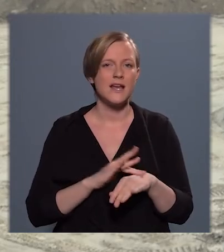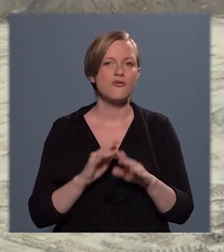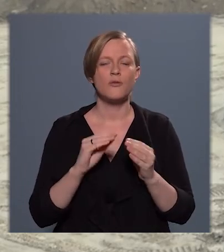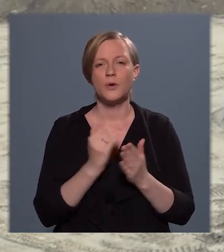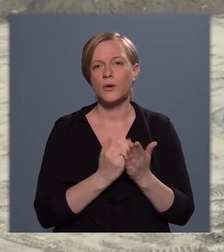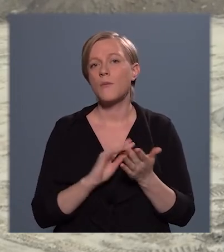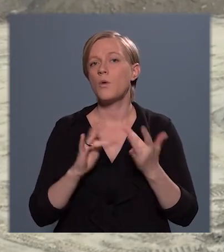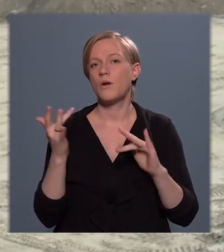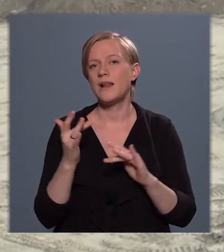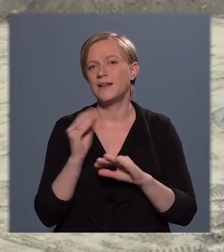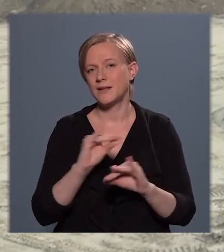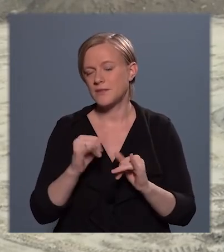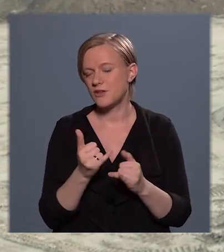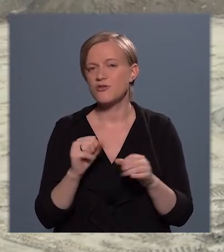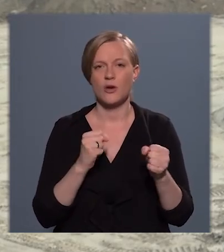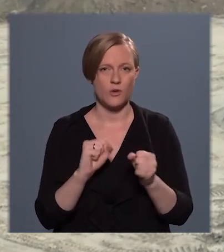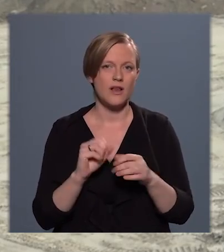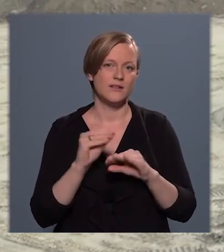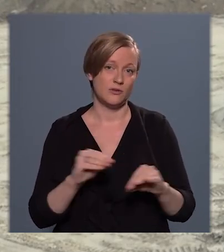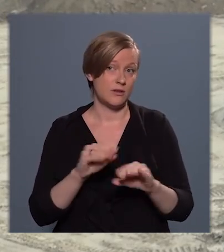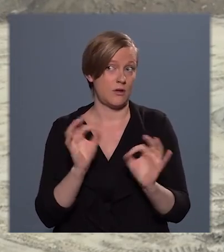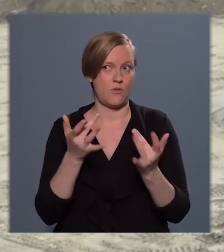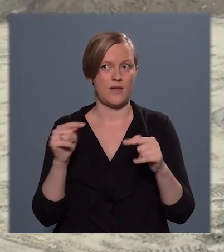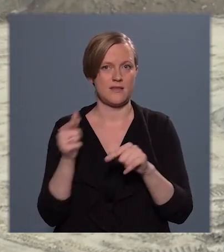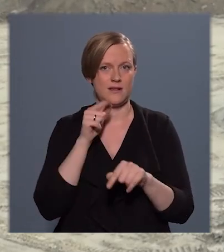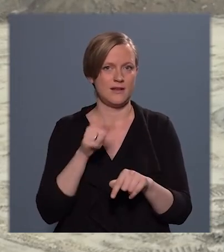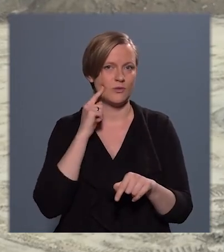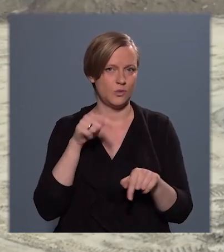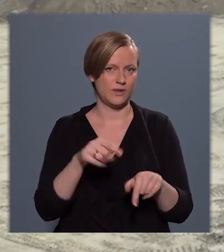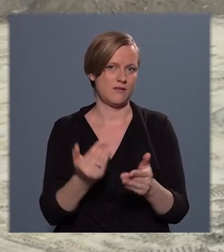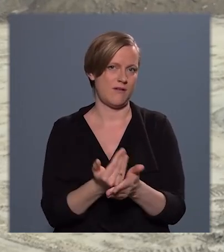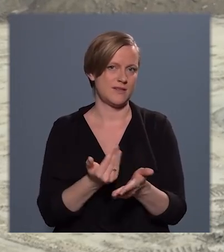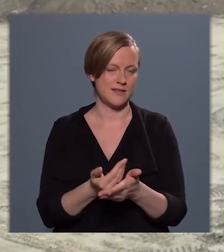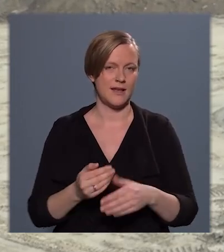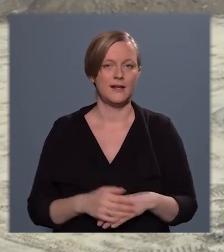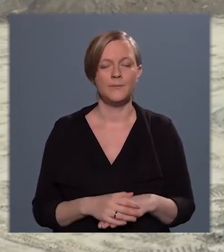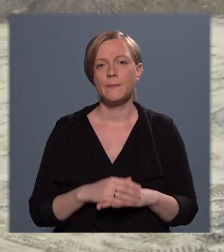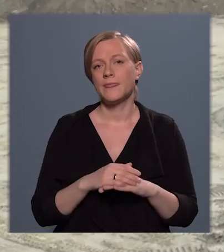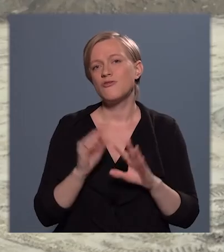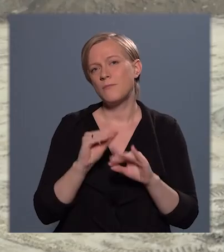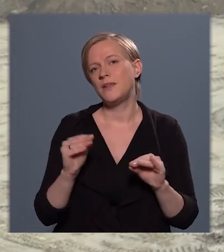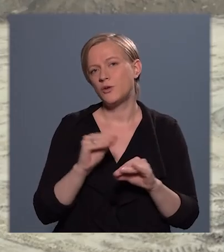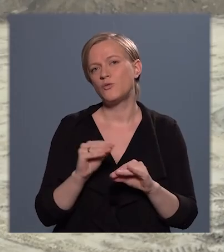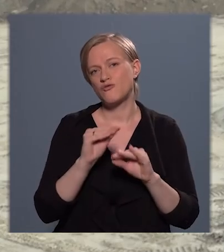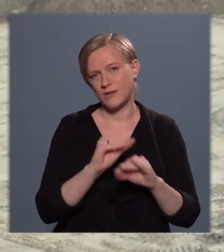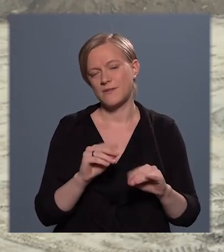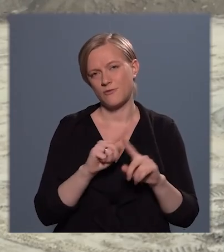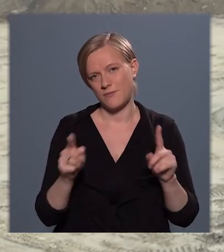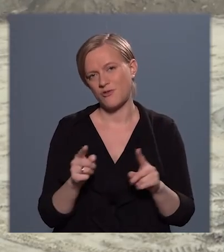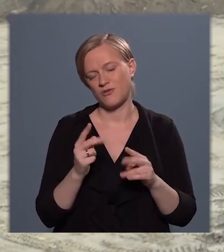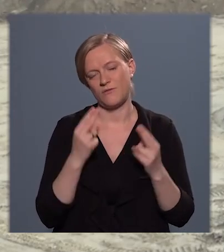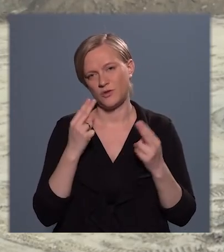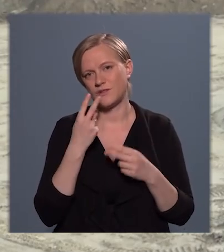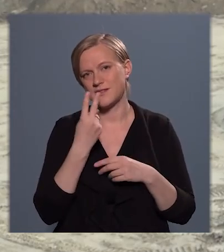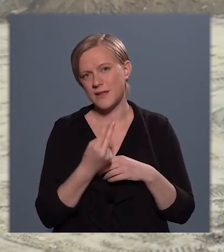gyakorlati oktatásig. Ez egy nagyon jó helyszín lesz arra, hogy ezt jól tudjuk majd itt használni. És hát pedagógus képzés a másik fő szempont, amivel jól